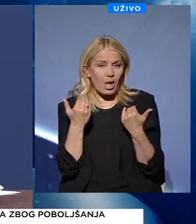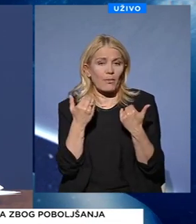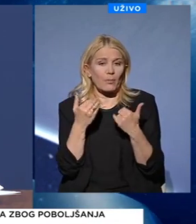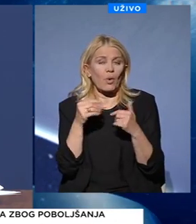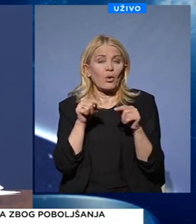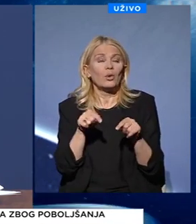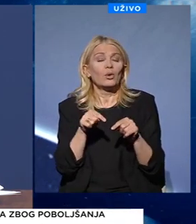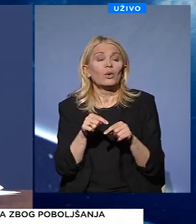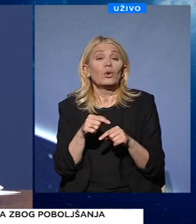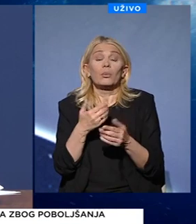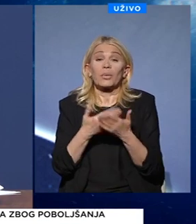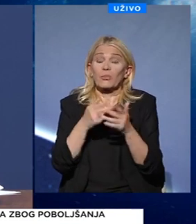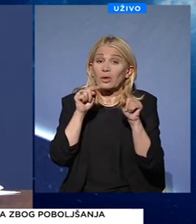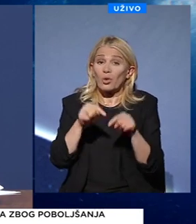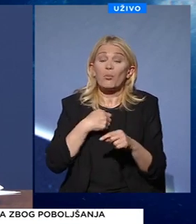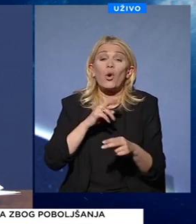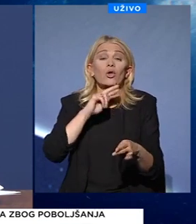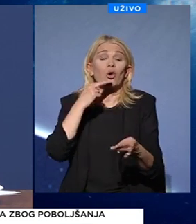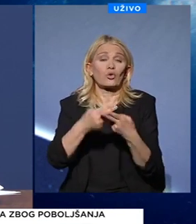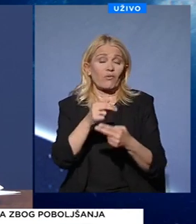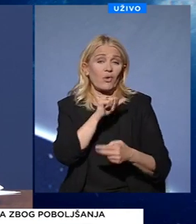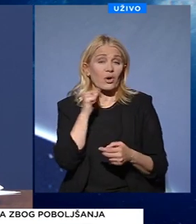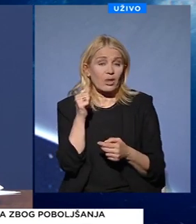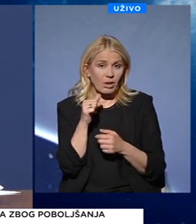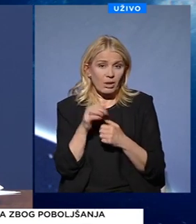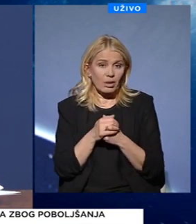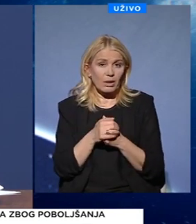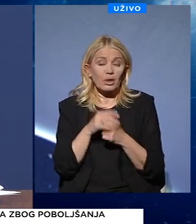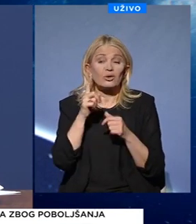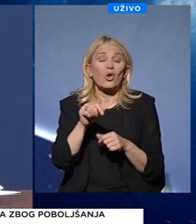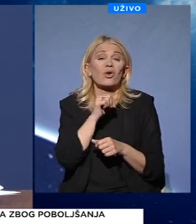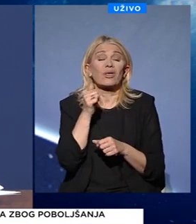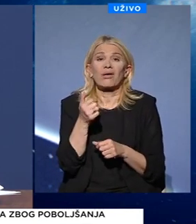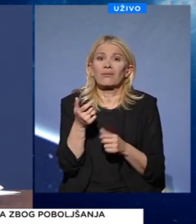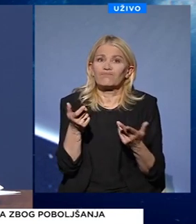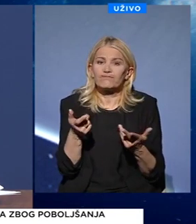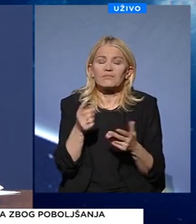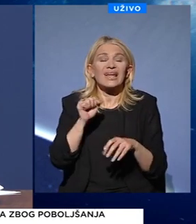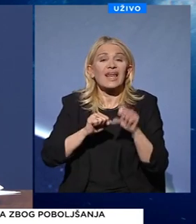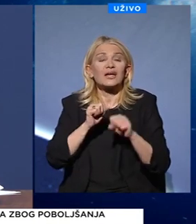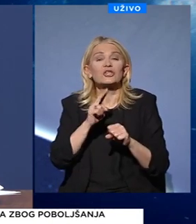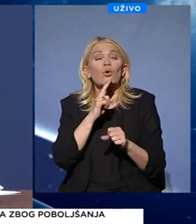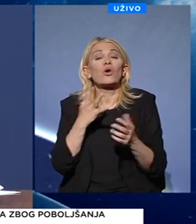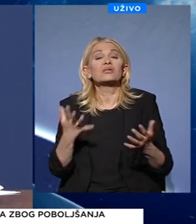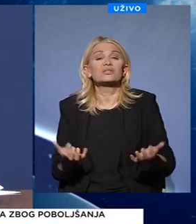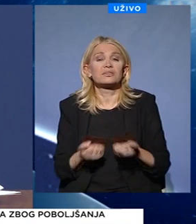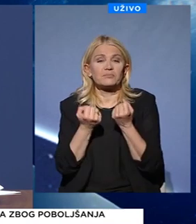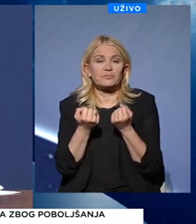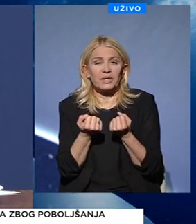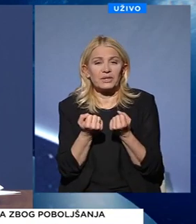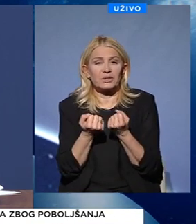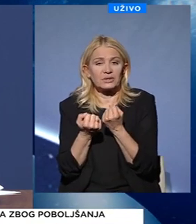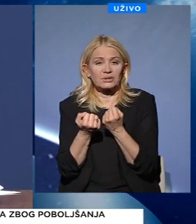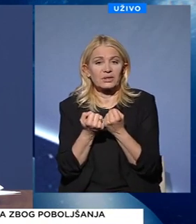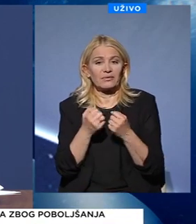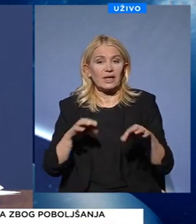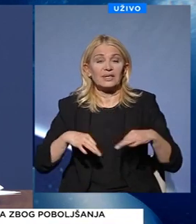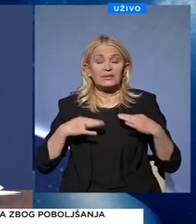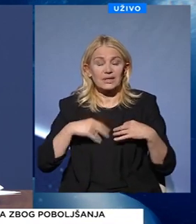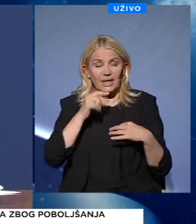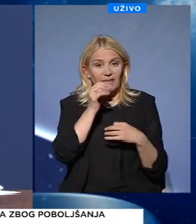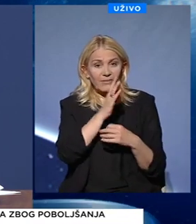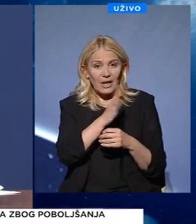ako nemamo to. Prema tome, moj odgovor je, to je način koji spašava zdravlje